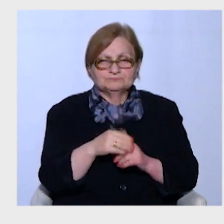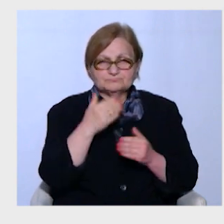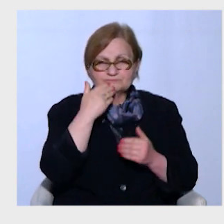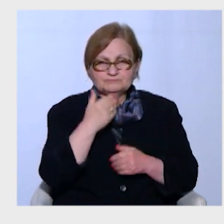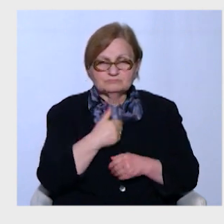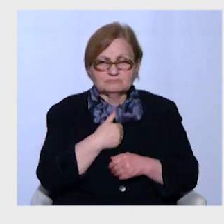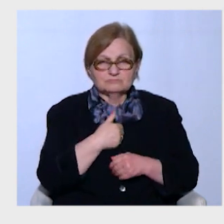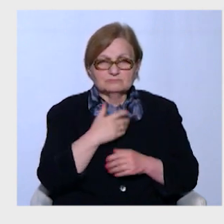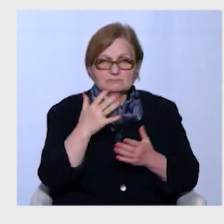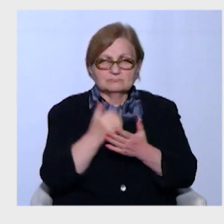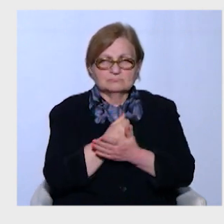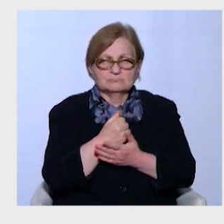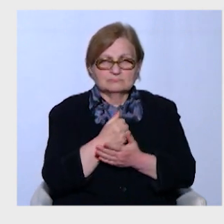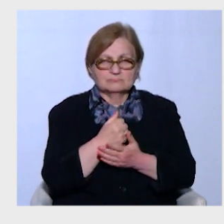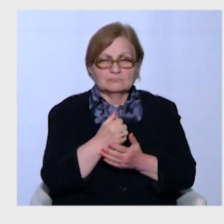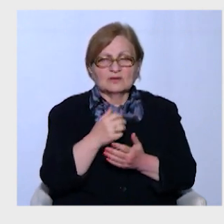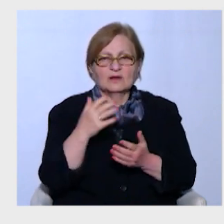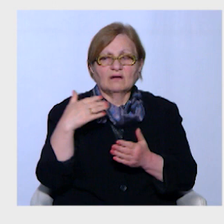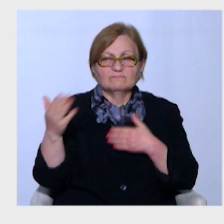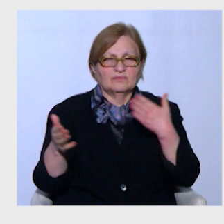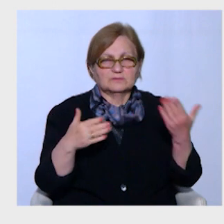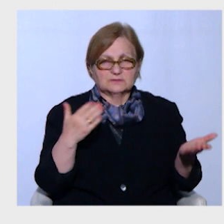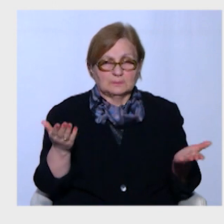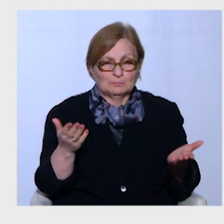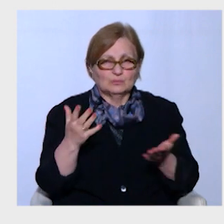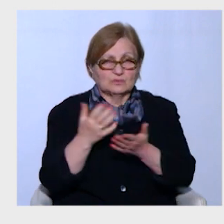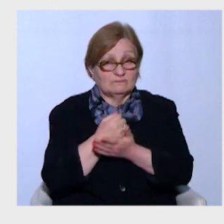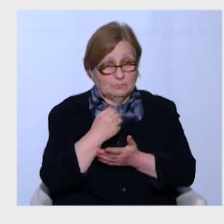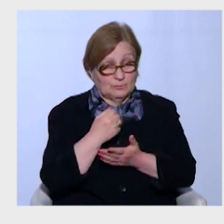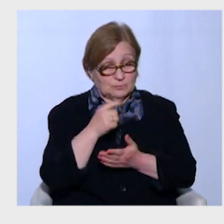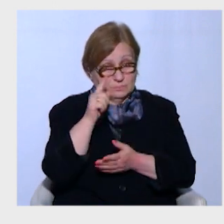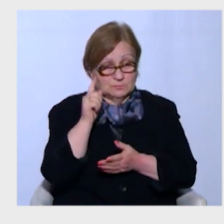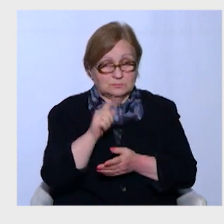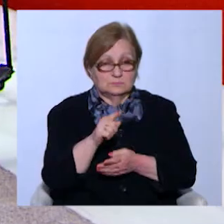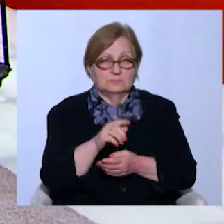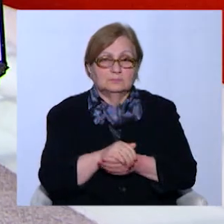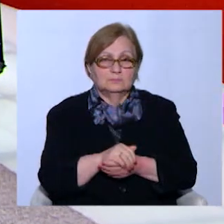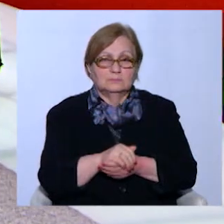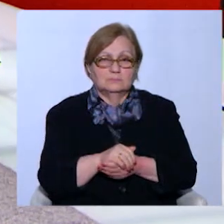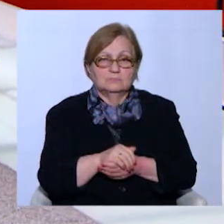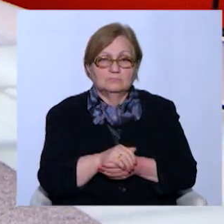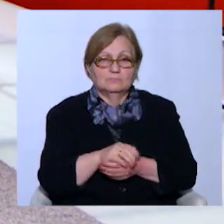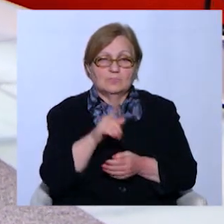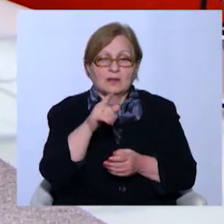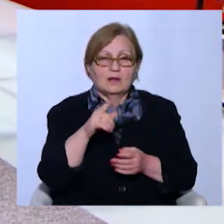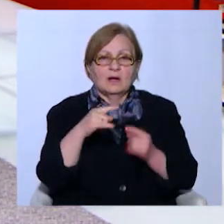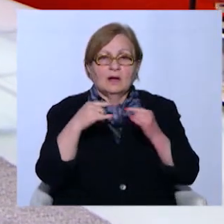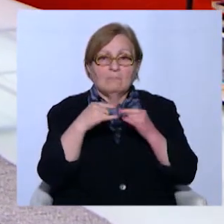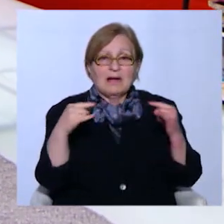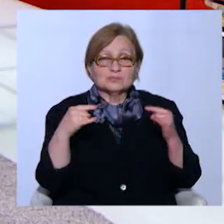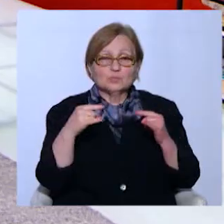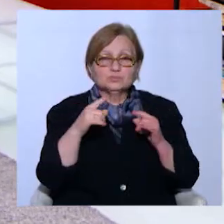გვეკითხება ვიპოვოთ რომბის გვერდები. სანამ ამ ამოცანას ამოვხსნით, მოდით მე შეგახსენებთ, რომ მართკუთხა